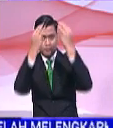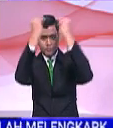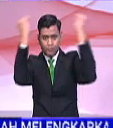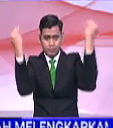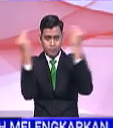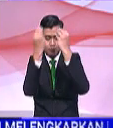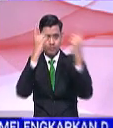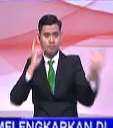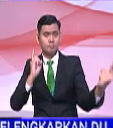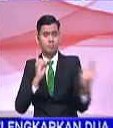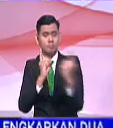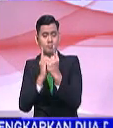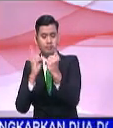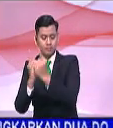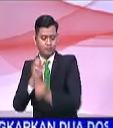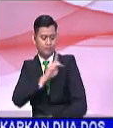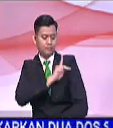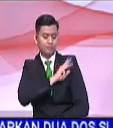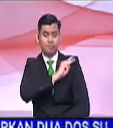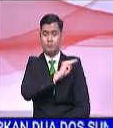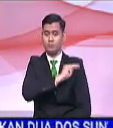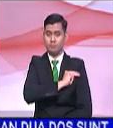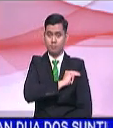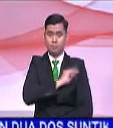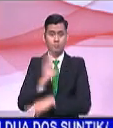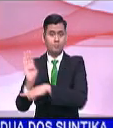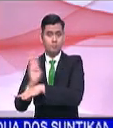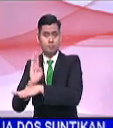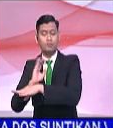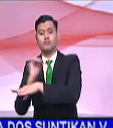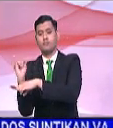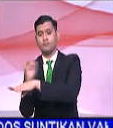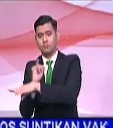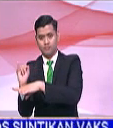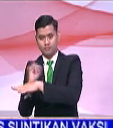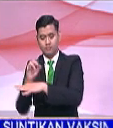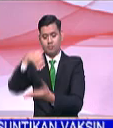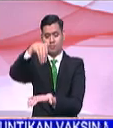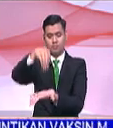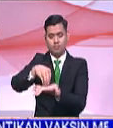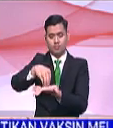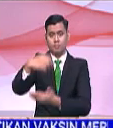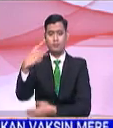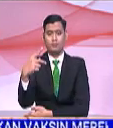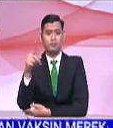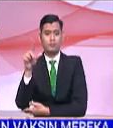bersama Kementerian Perdagangan Antarabangsa dan Industri dan pihak industri di ibu negara.